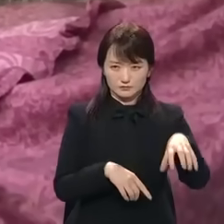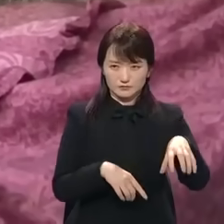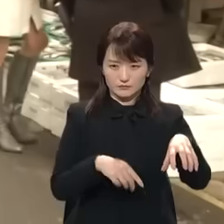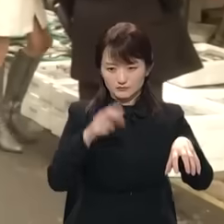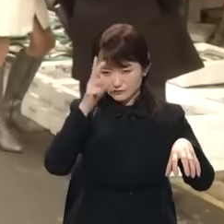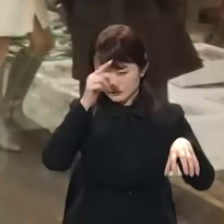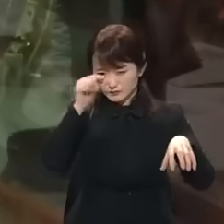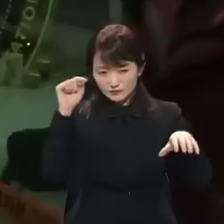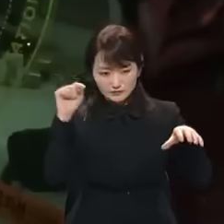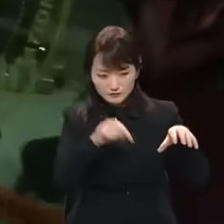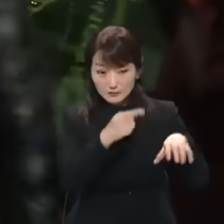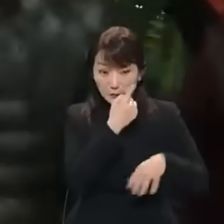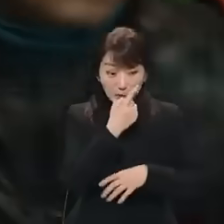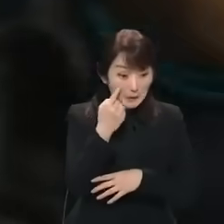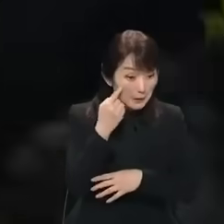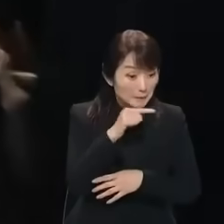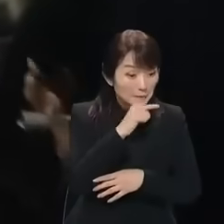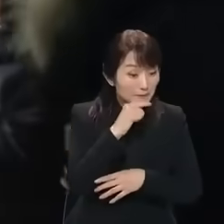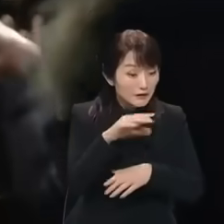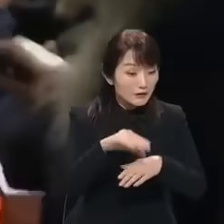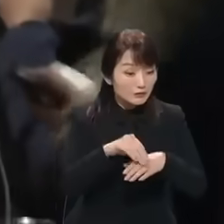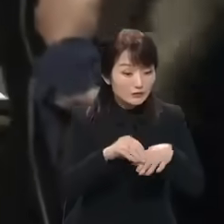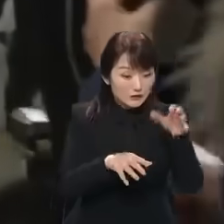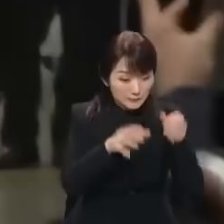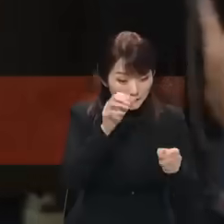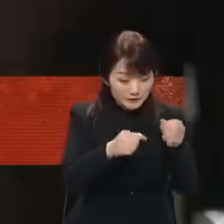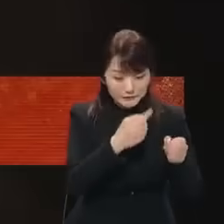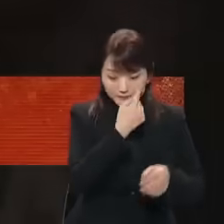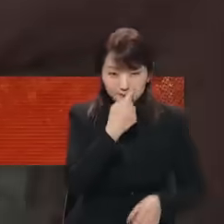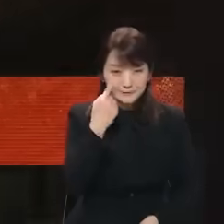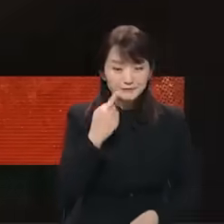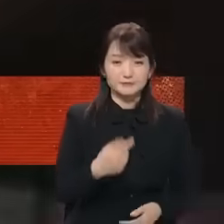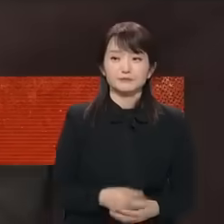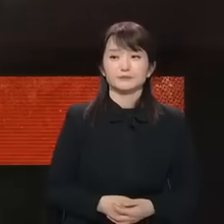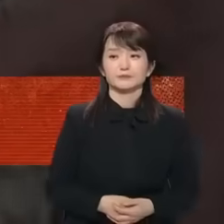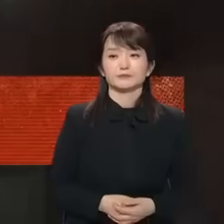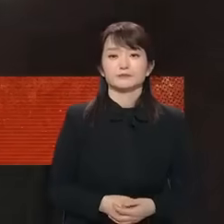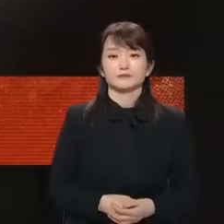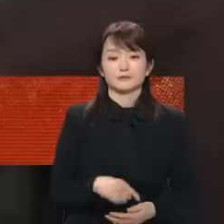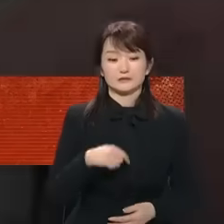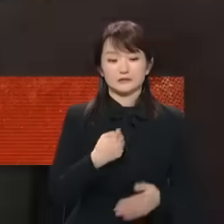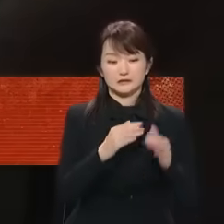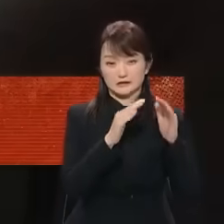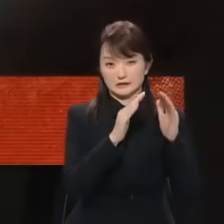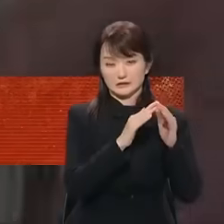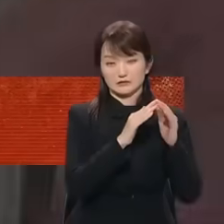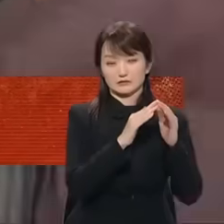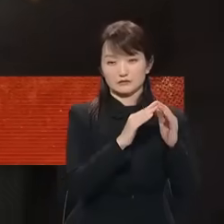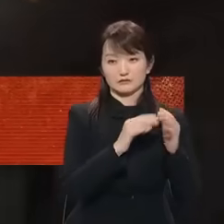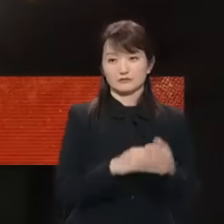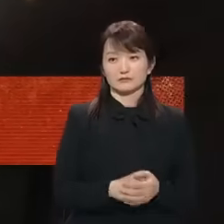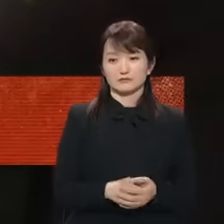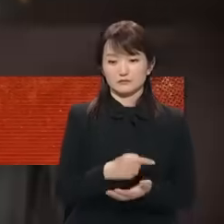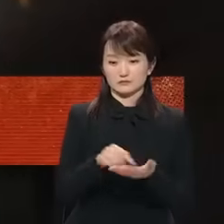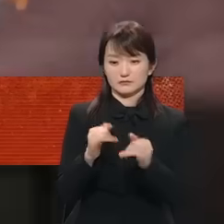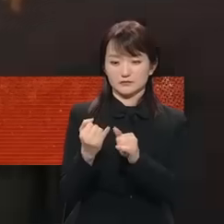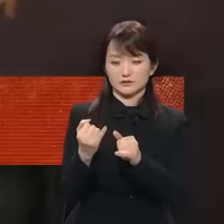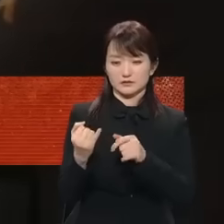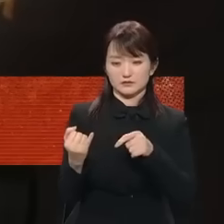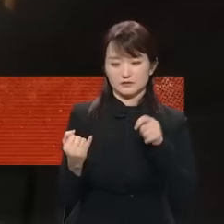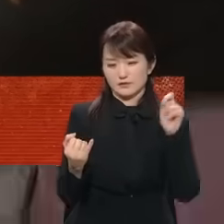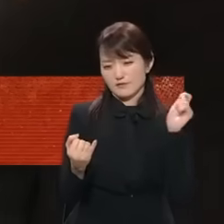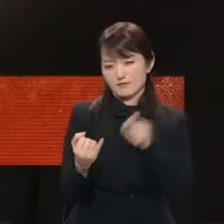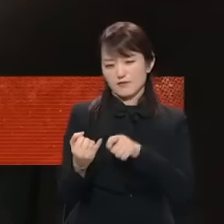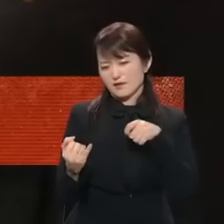경찰이 확인을 해 보니까 혈흔이 묻은 바지가 발견이 됐다라고 합니다 그러니까 이제 아마 자신의 집에서이 그 피해자를 살해한 것으로